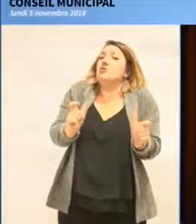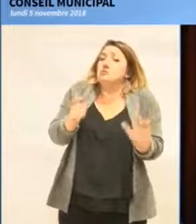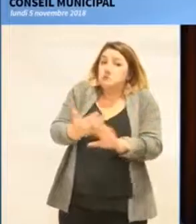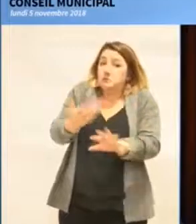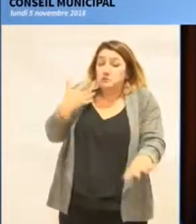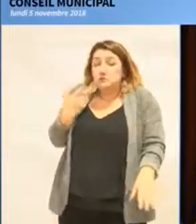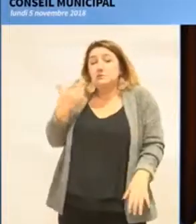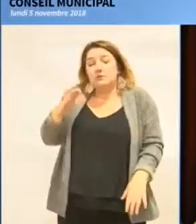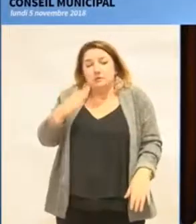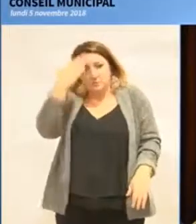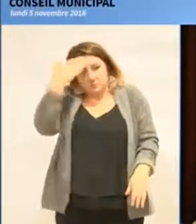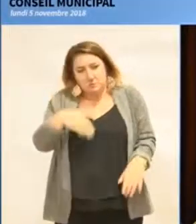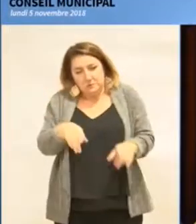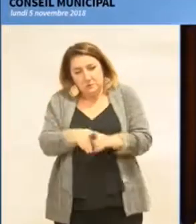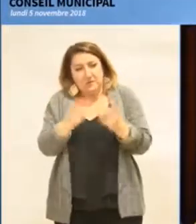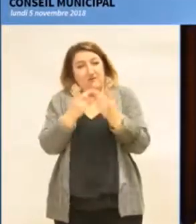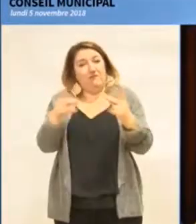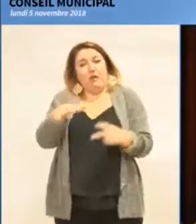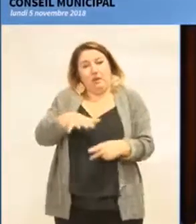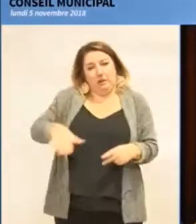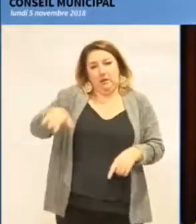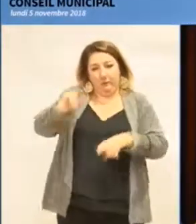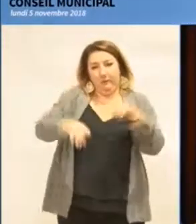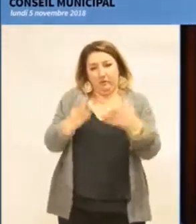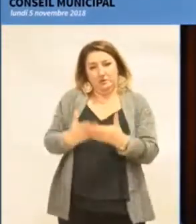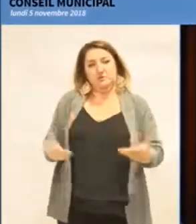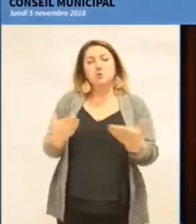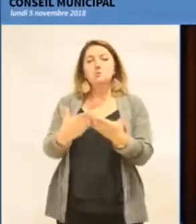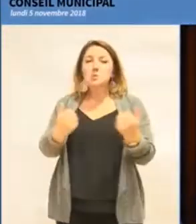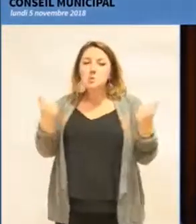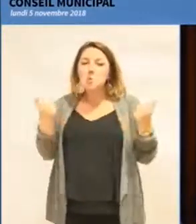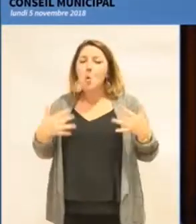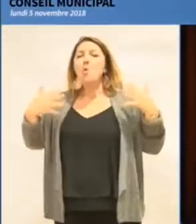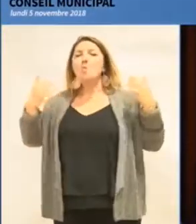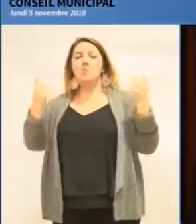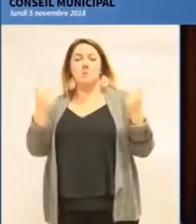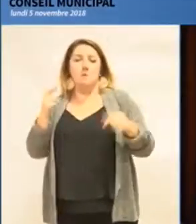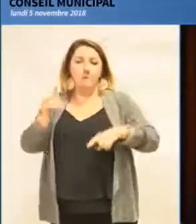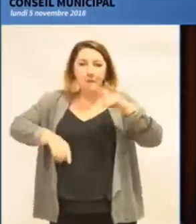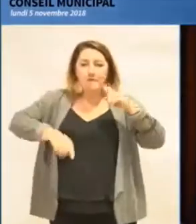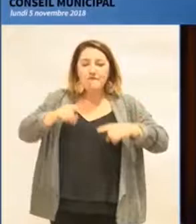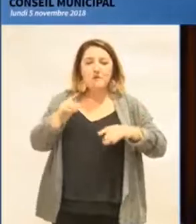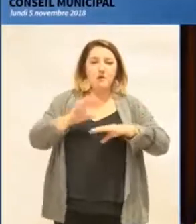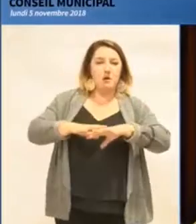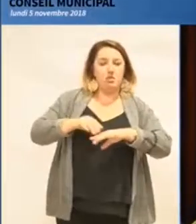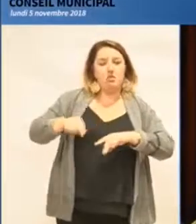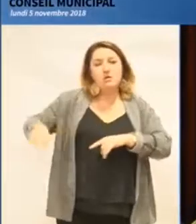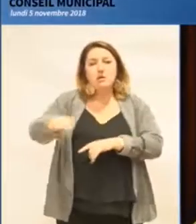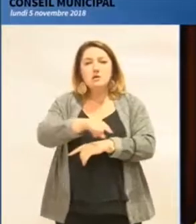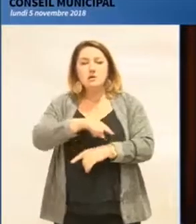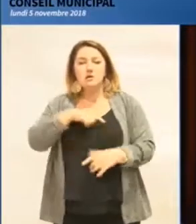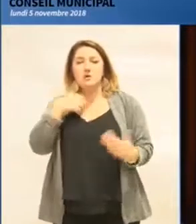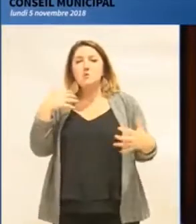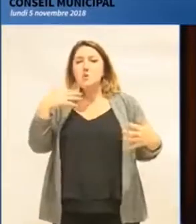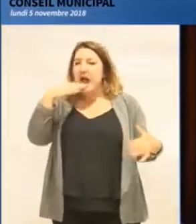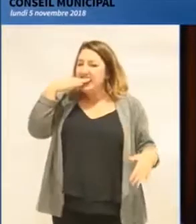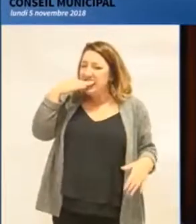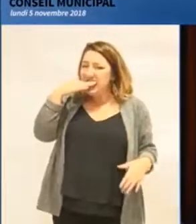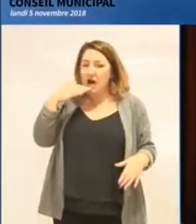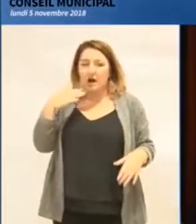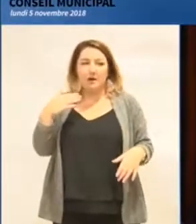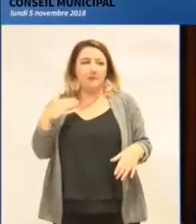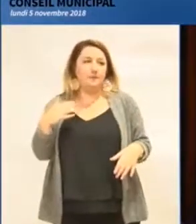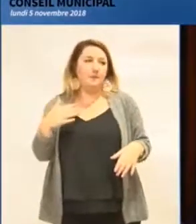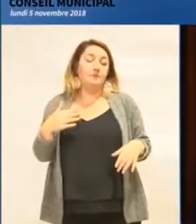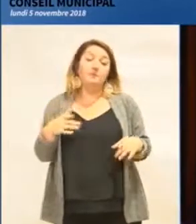les difficultés de cette ville et celles que nos concitoyens peuvent rencontrer dans certains quartiers ou dans d'autres, sachant qu'en général, et nous ne le disons pas